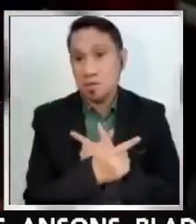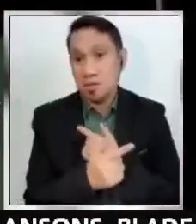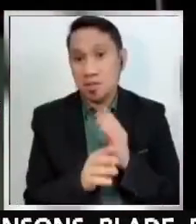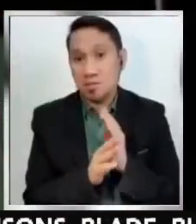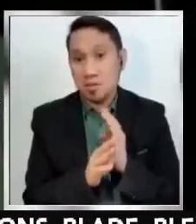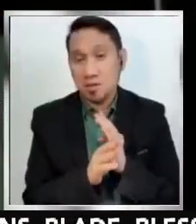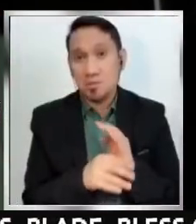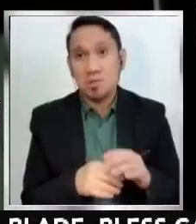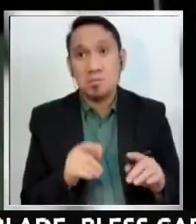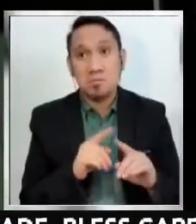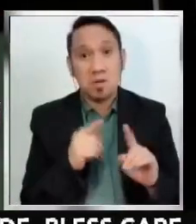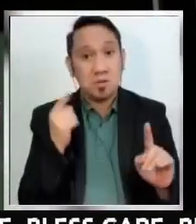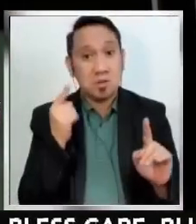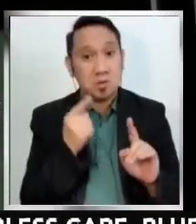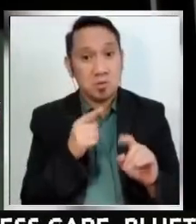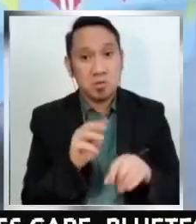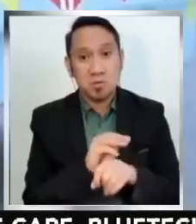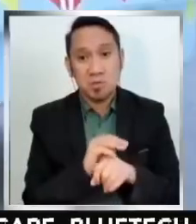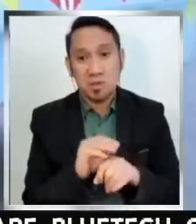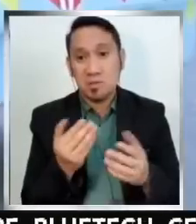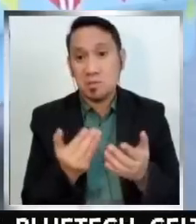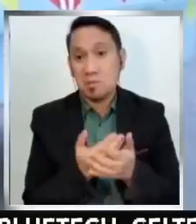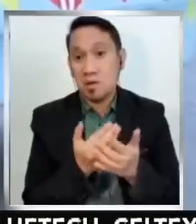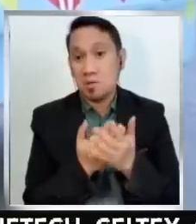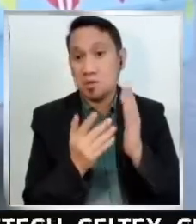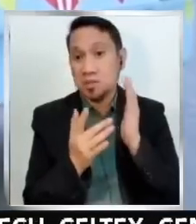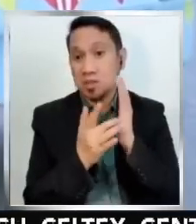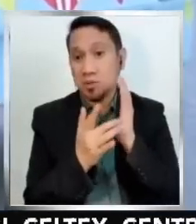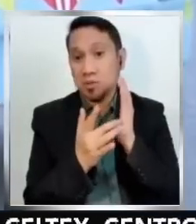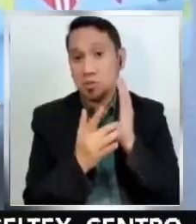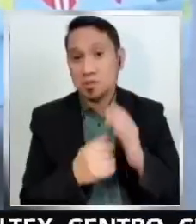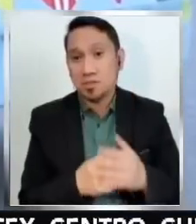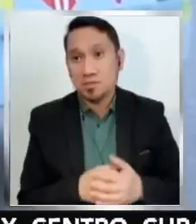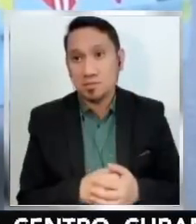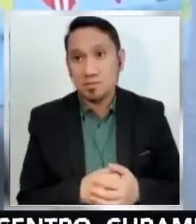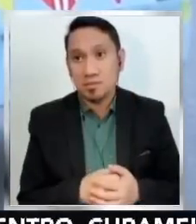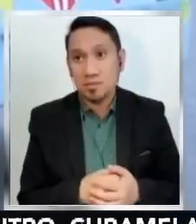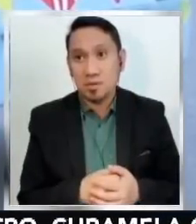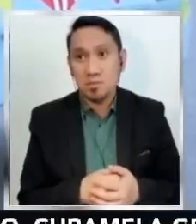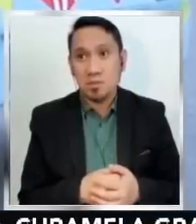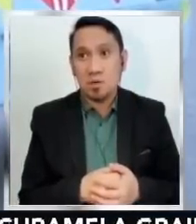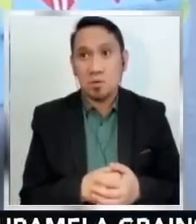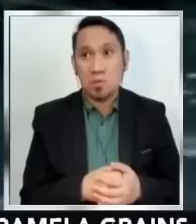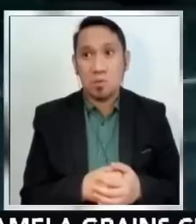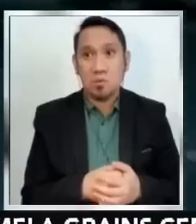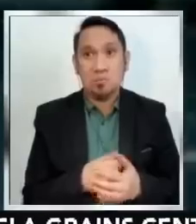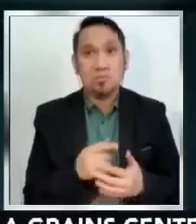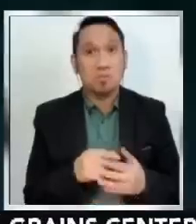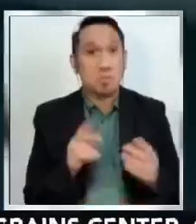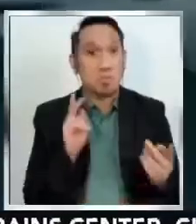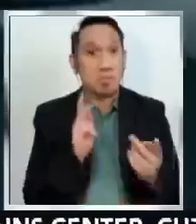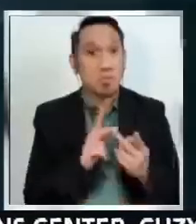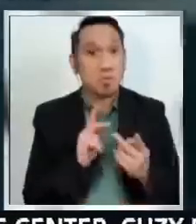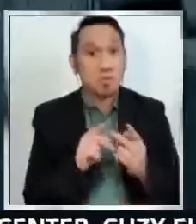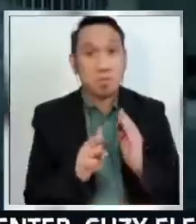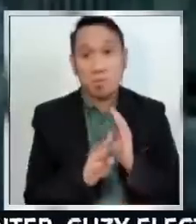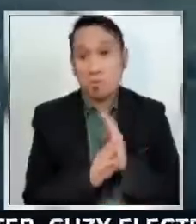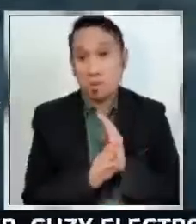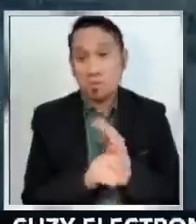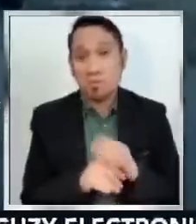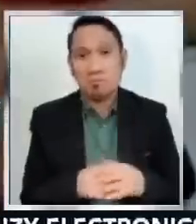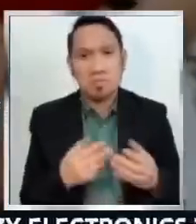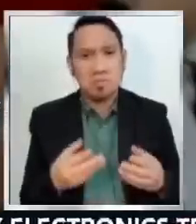misyon, ginamitan ng bagong teknolohiya. Yung original na purpose ng bus, gusto nila na mabigyan